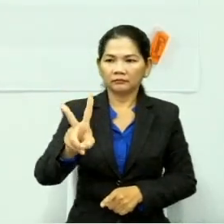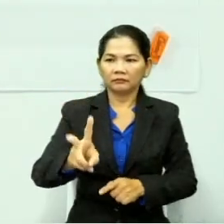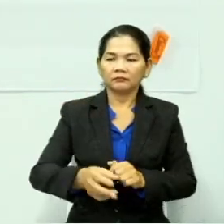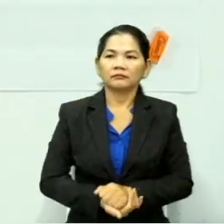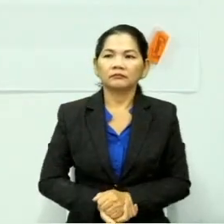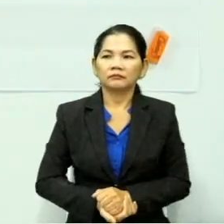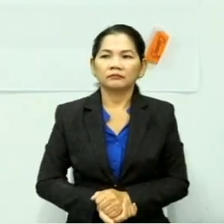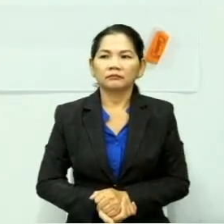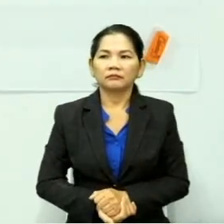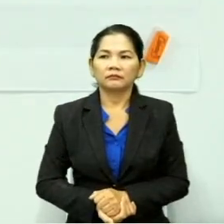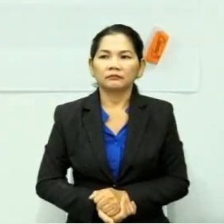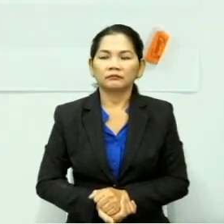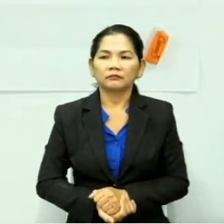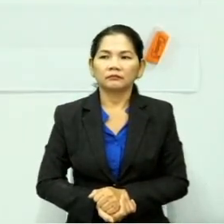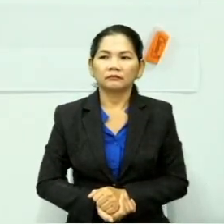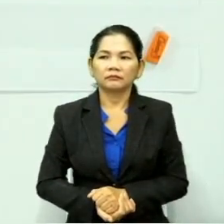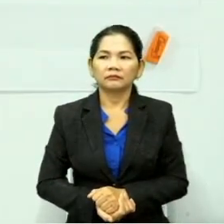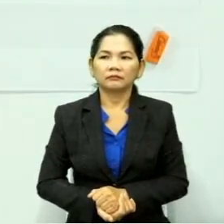con chả